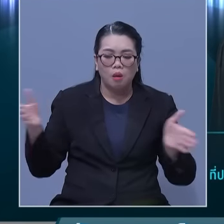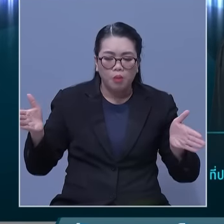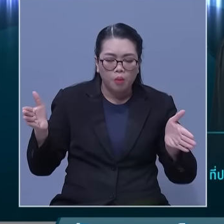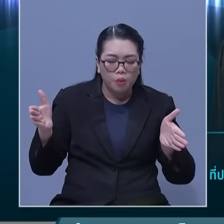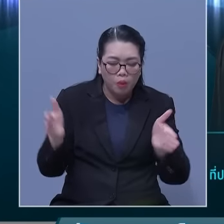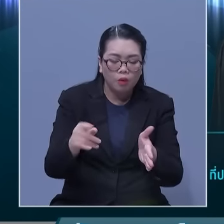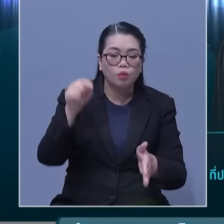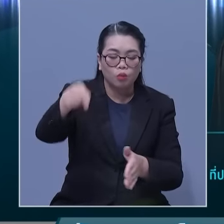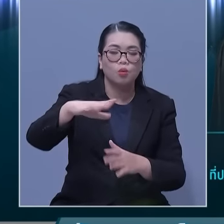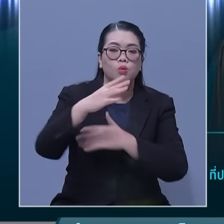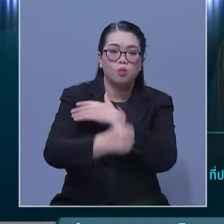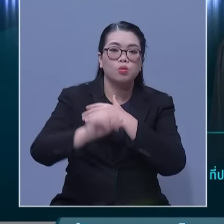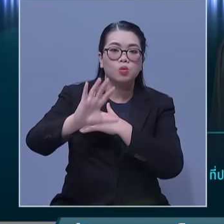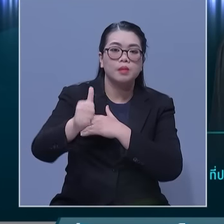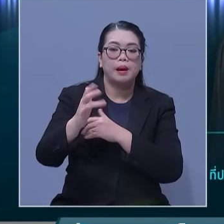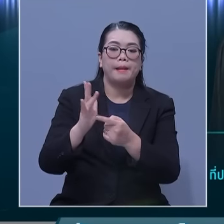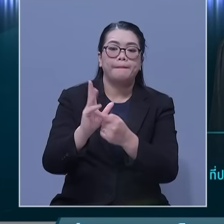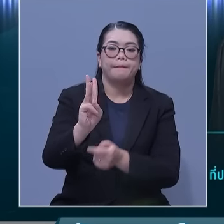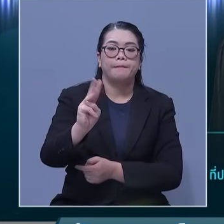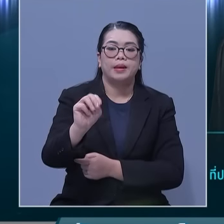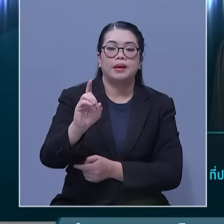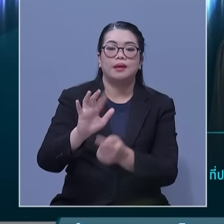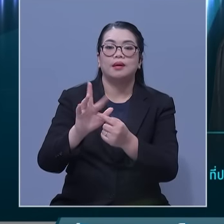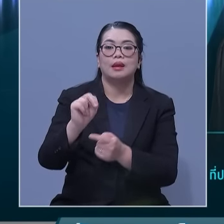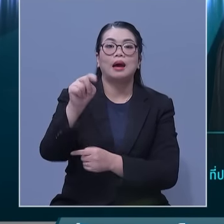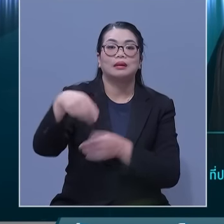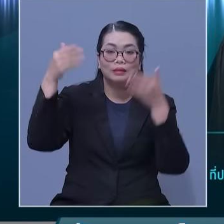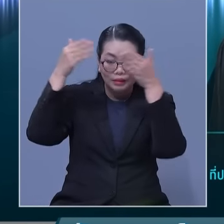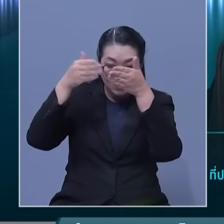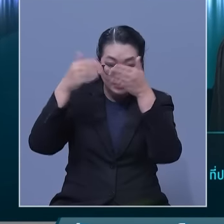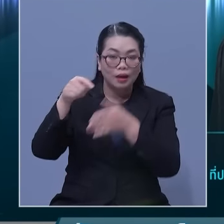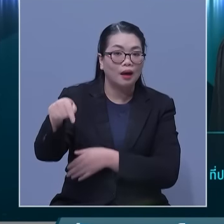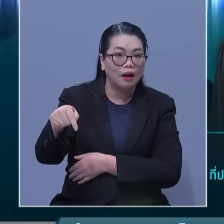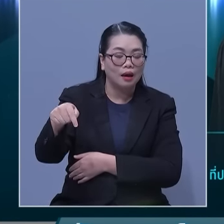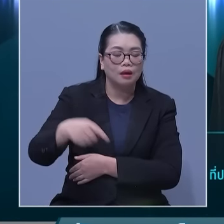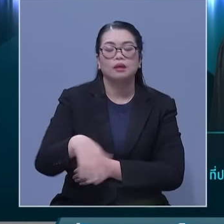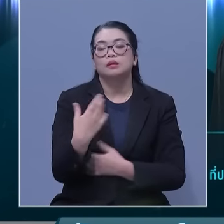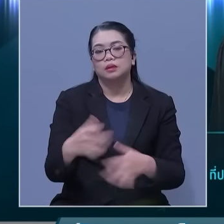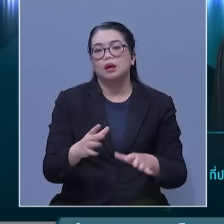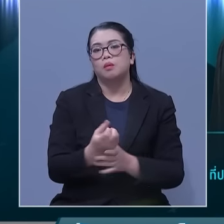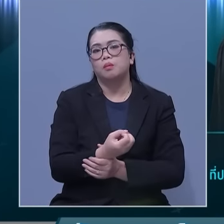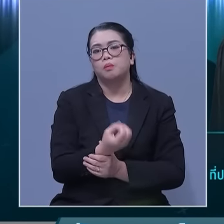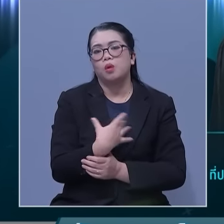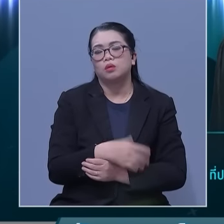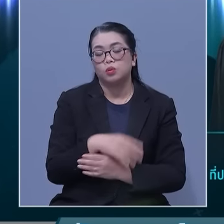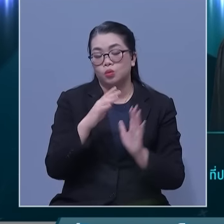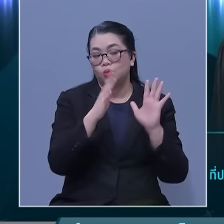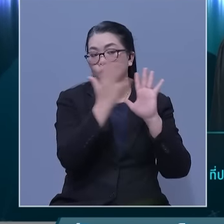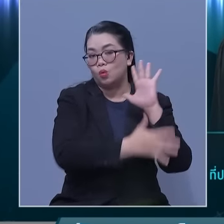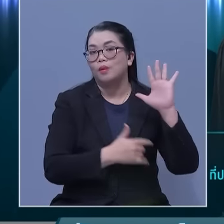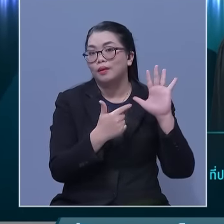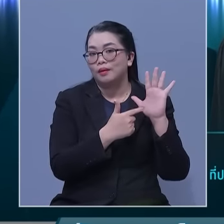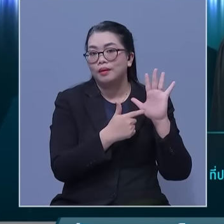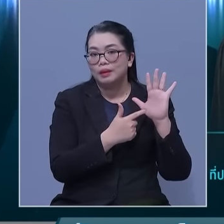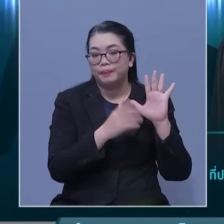ว่าอยู่ที่เมดานตรงนี้อืซึ่งความเป็นไปได้เนี่ยถ้าทั้ง 2ท่านนะครับคุณอาร์มกับคุณจอยดูแผนที่เนี่ย